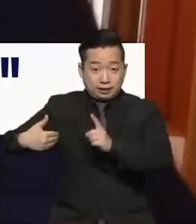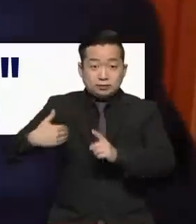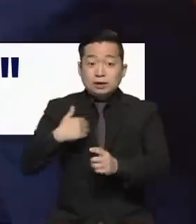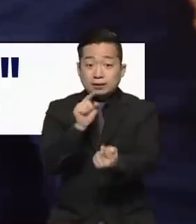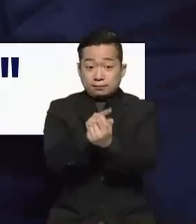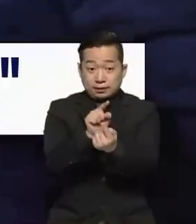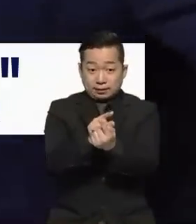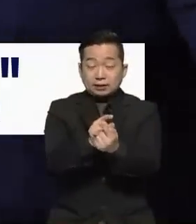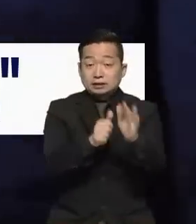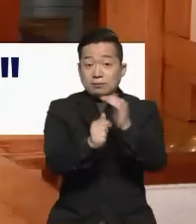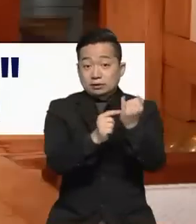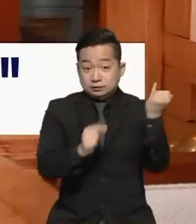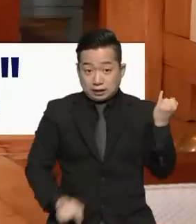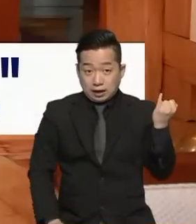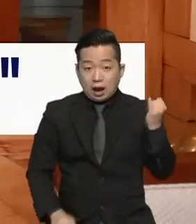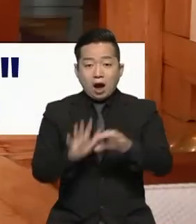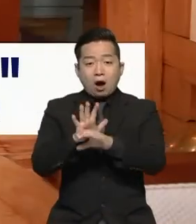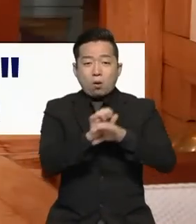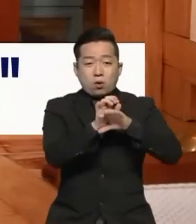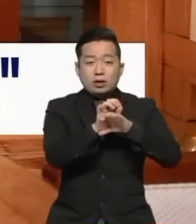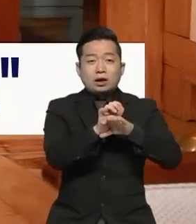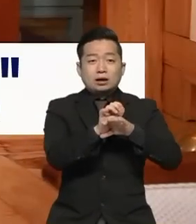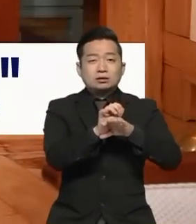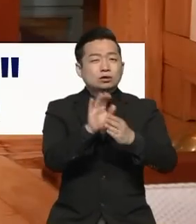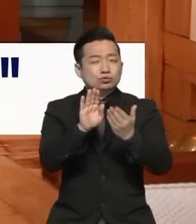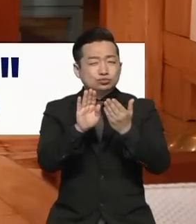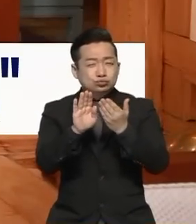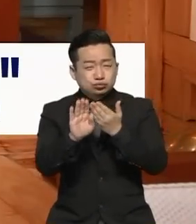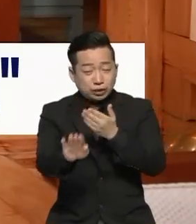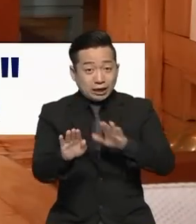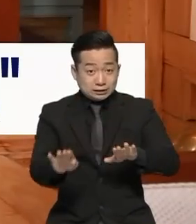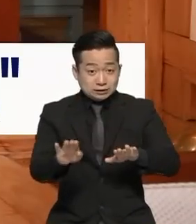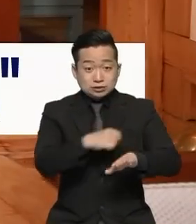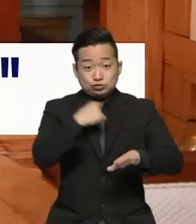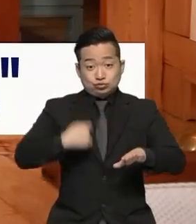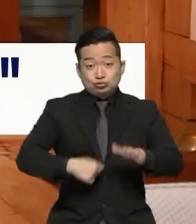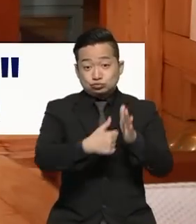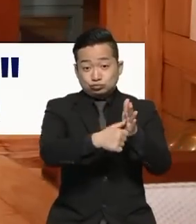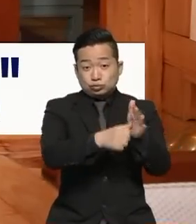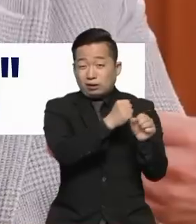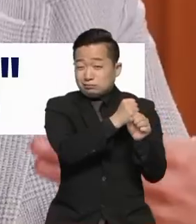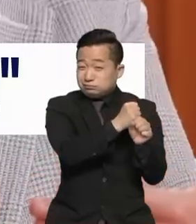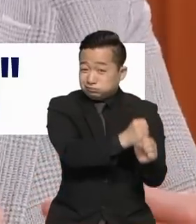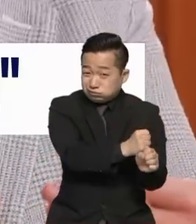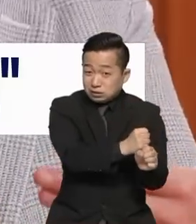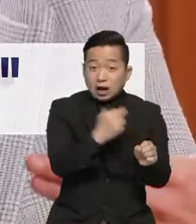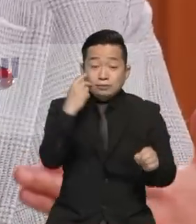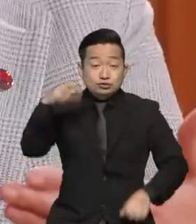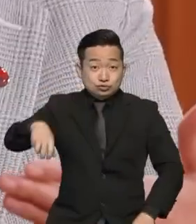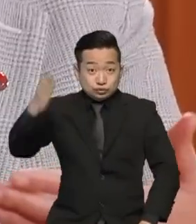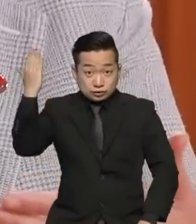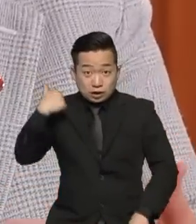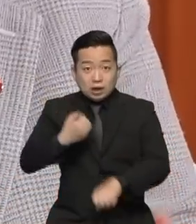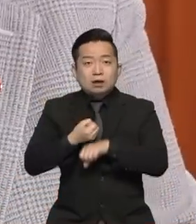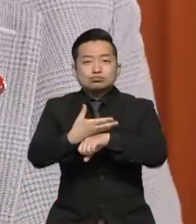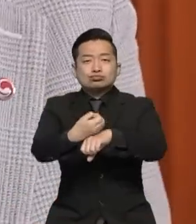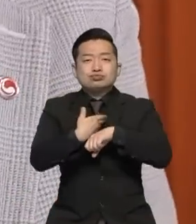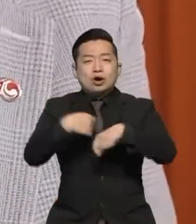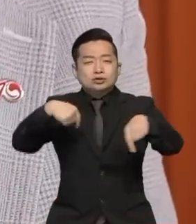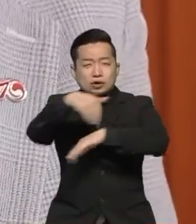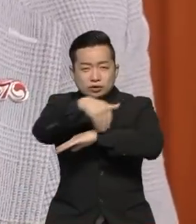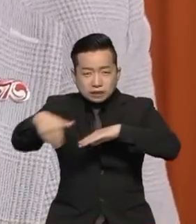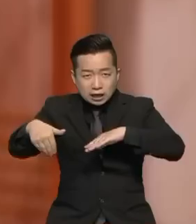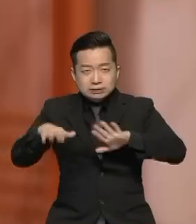만난 타이 대표는 코로나19를 거치면서 지나치게 중국산 제품에만 의존해온 미국의 무역 정책